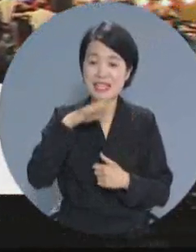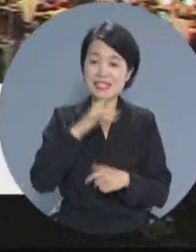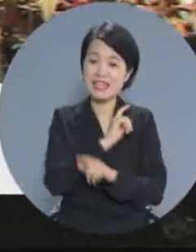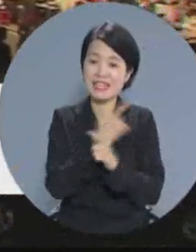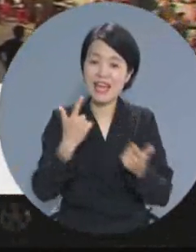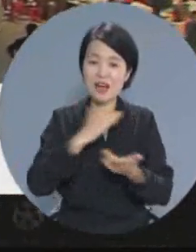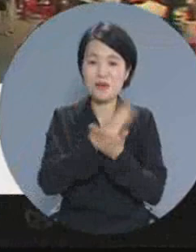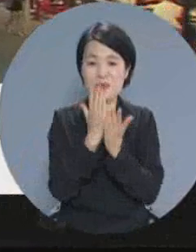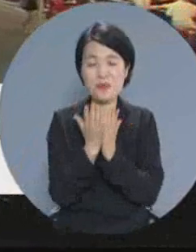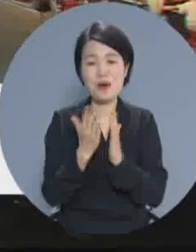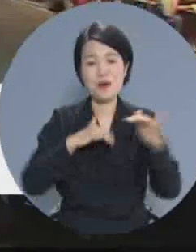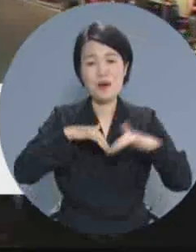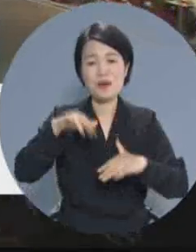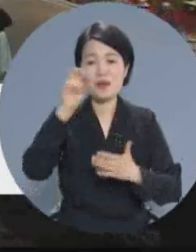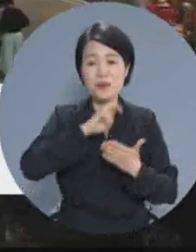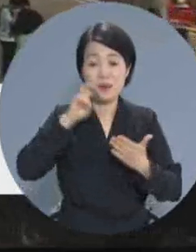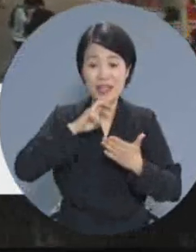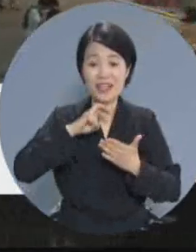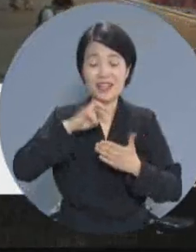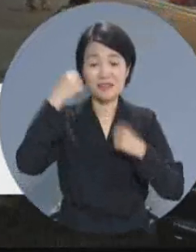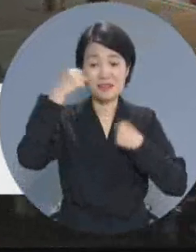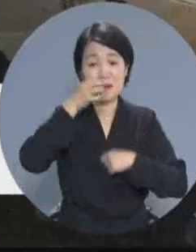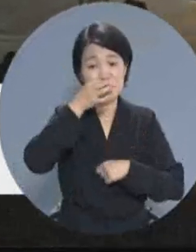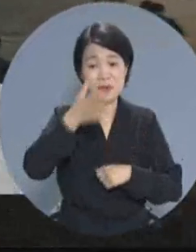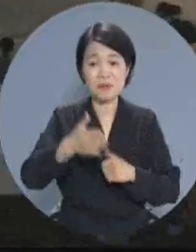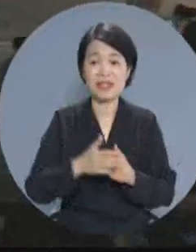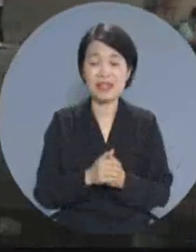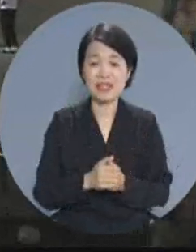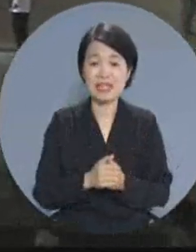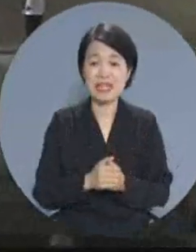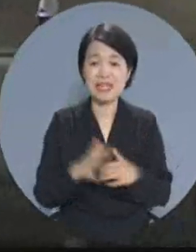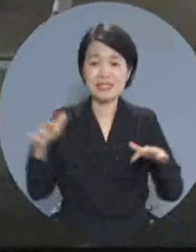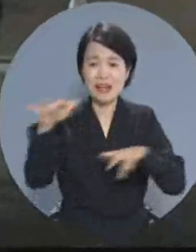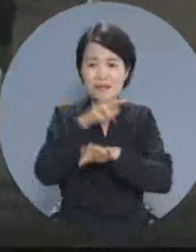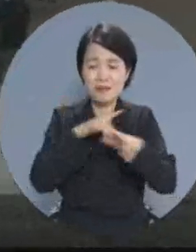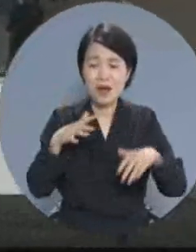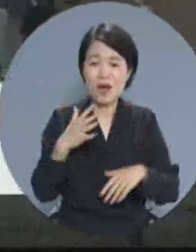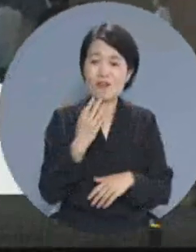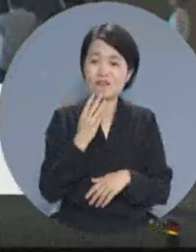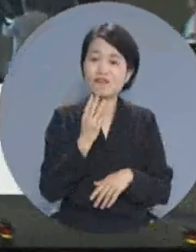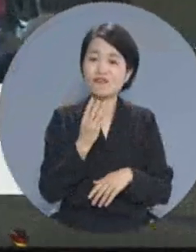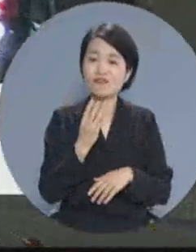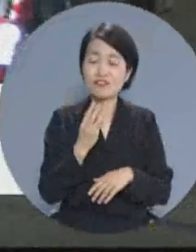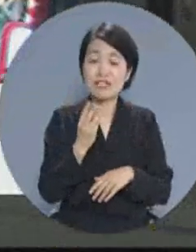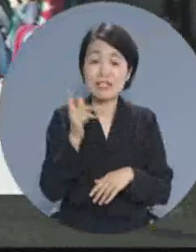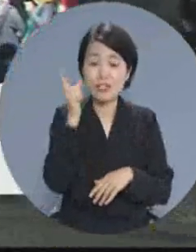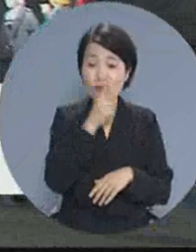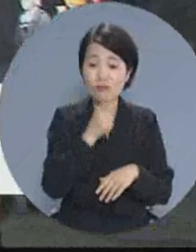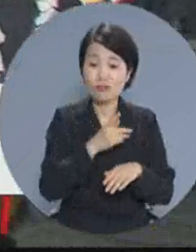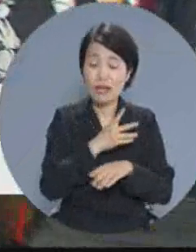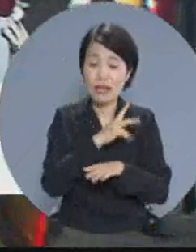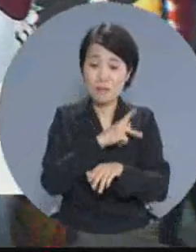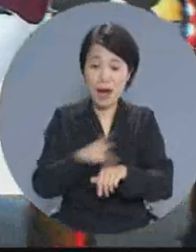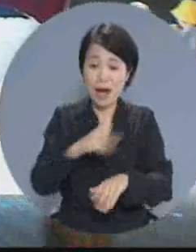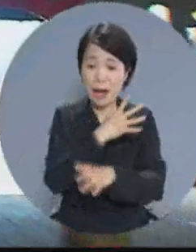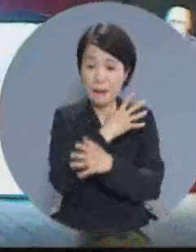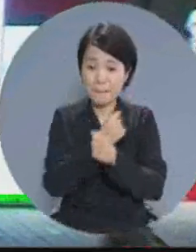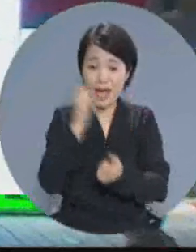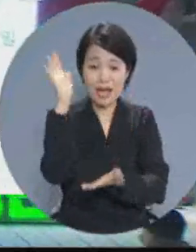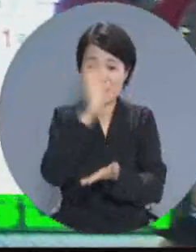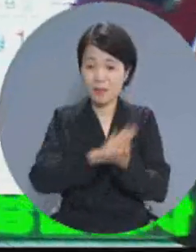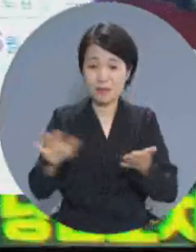다양한 장르의 길거리 공연이 이어질 예정입니다. 인파가 몰리면서 여수와 서울으로 가는 KTX 열차편도 대부분